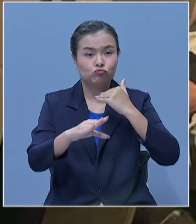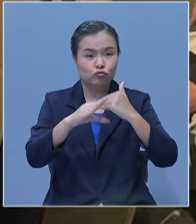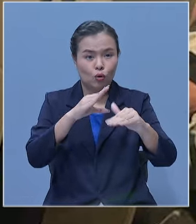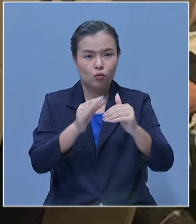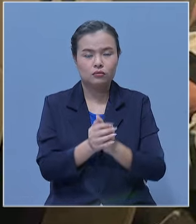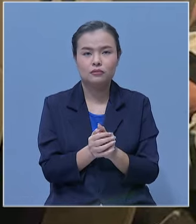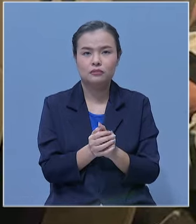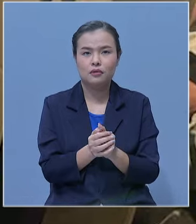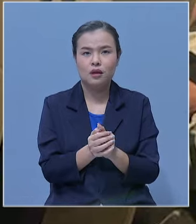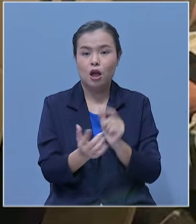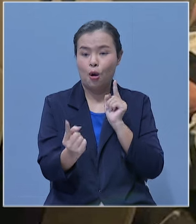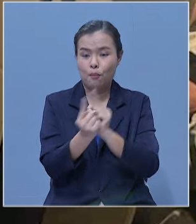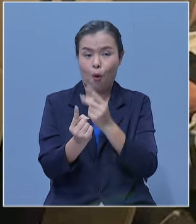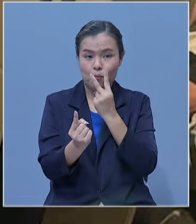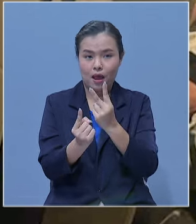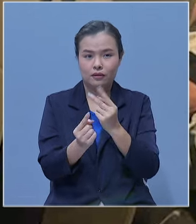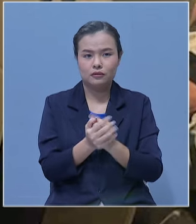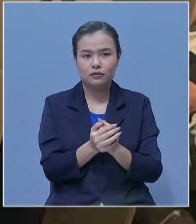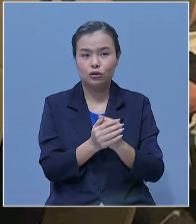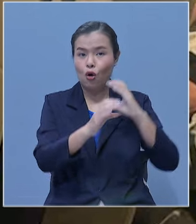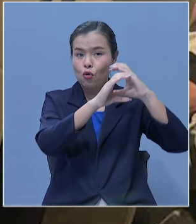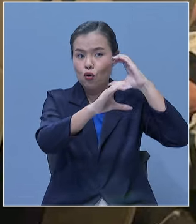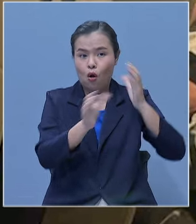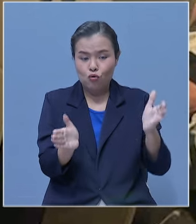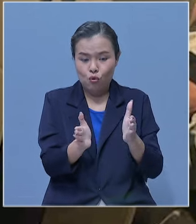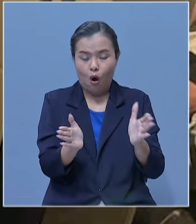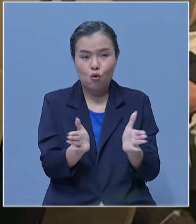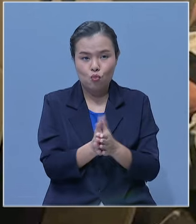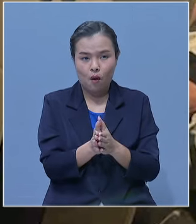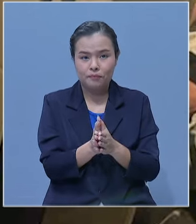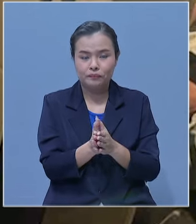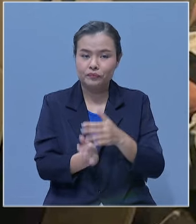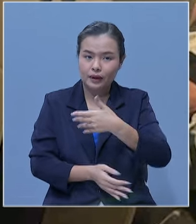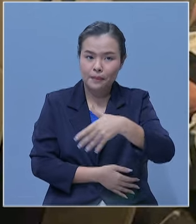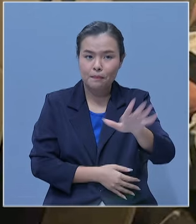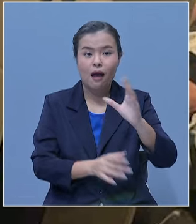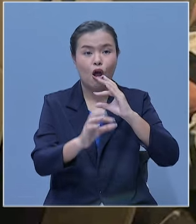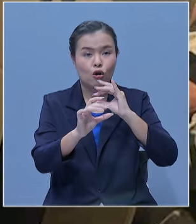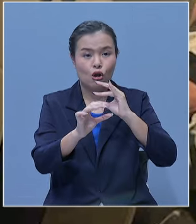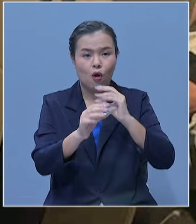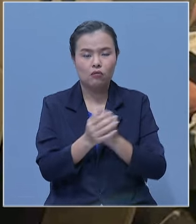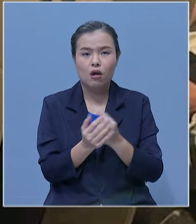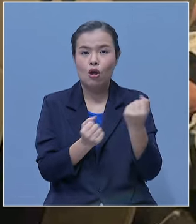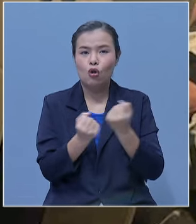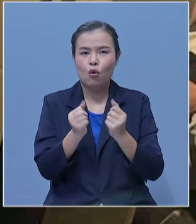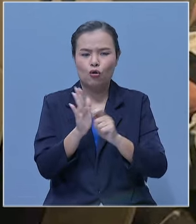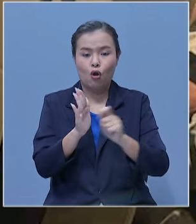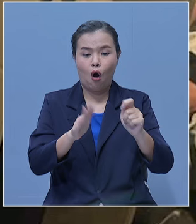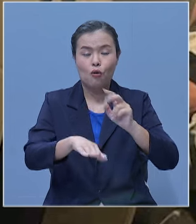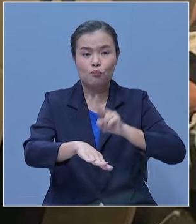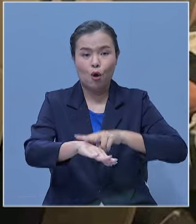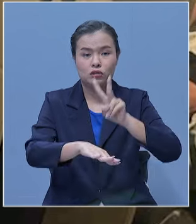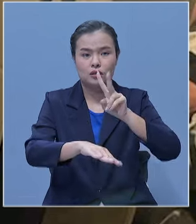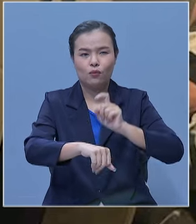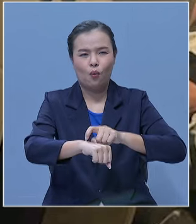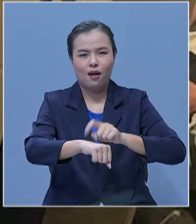พบน้องมาร์ตินอยู่บนรถมินิบัสกับนายน้อยกำลังเดินทางไปจังหวัดระยองรถออกที่สถานีขนส่งหมอชิ